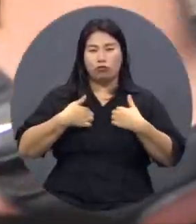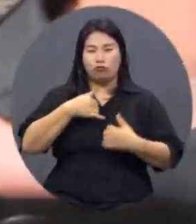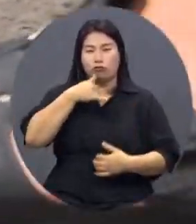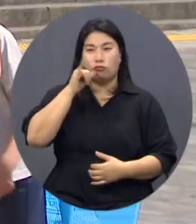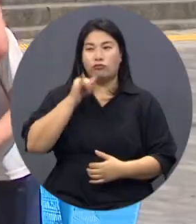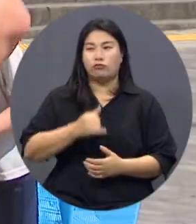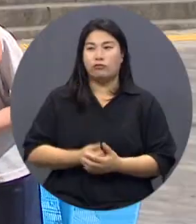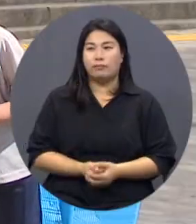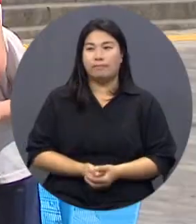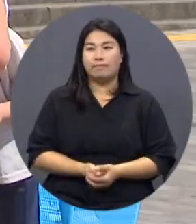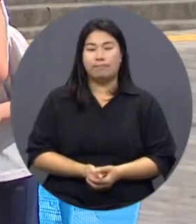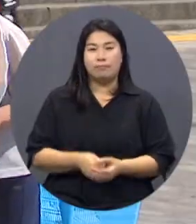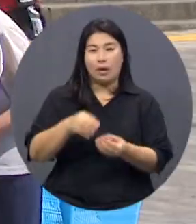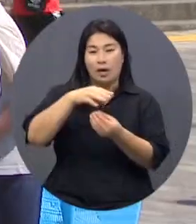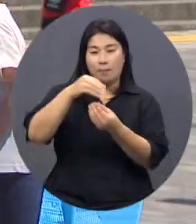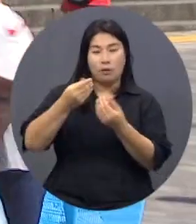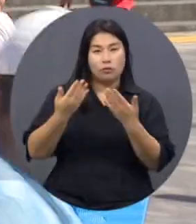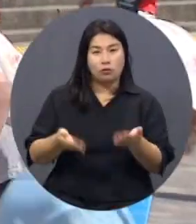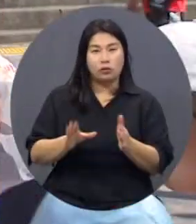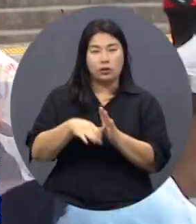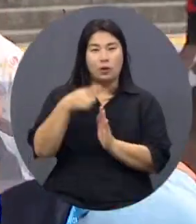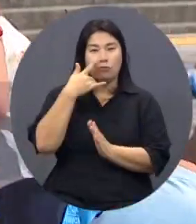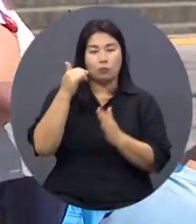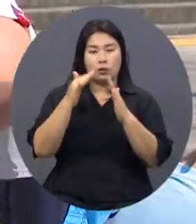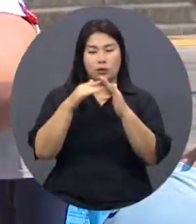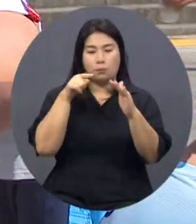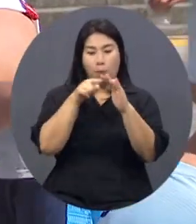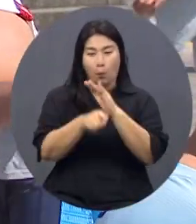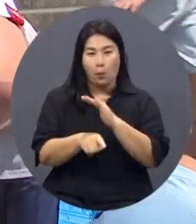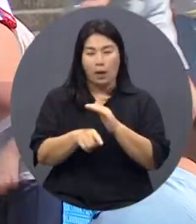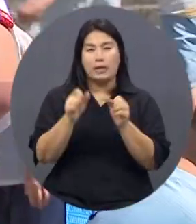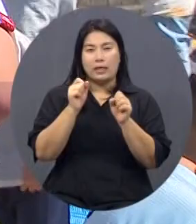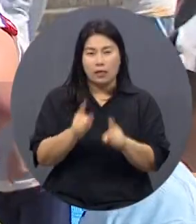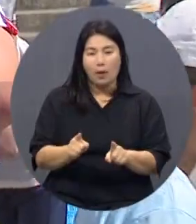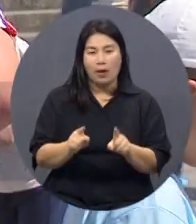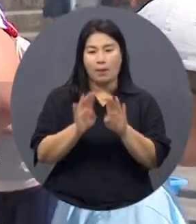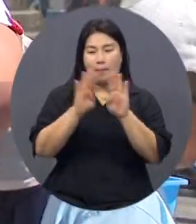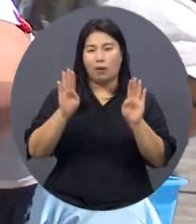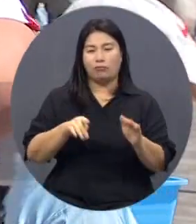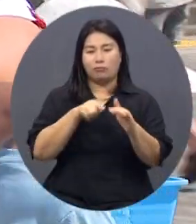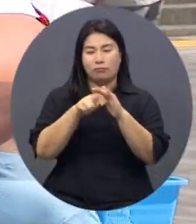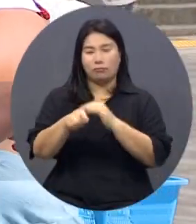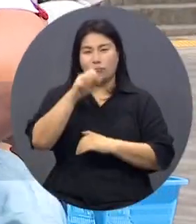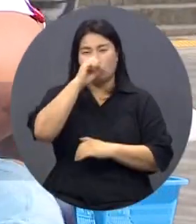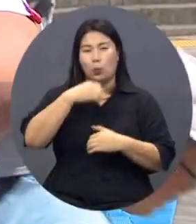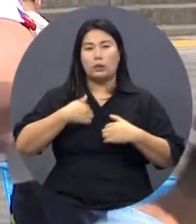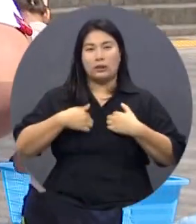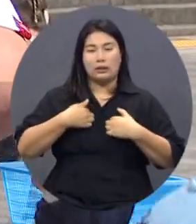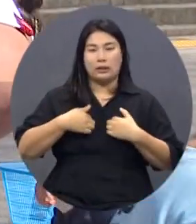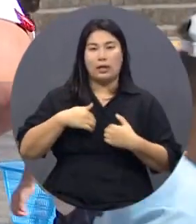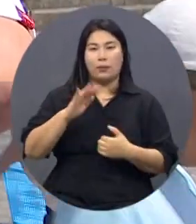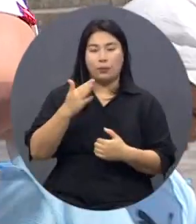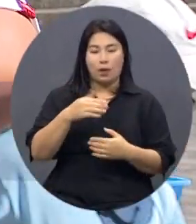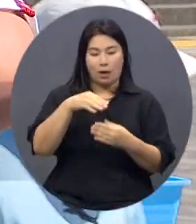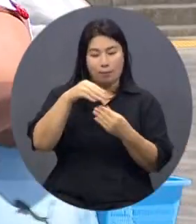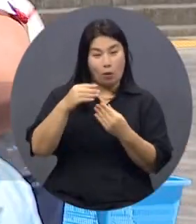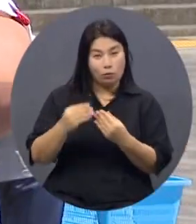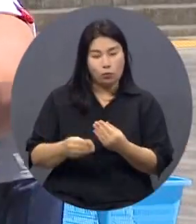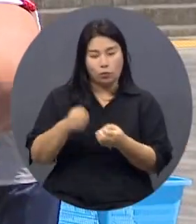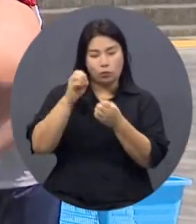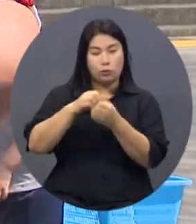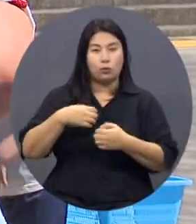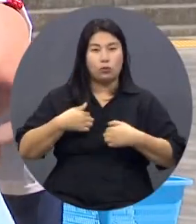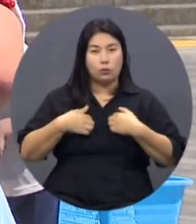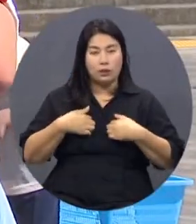빠져듭니다. 명절에 부모님 댁 방문한 김에 자연사 박물관에서 이런 좋은 시간을 갖게 돼서 너무 좋았고요. 명절에 하는